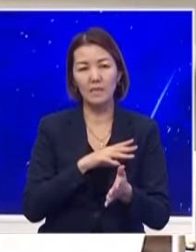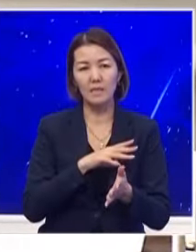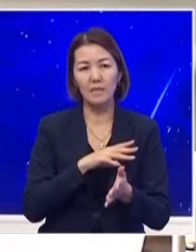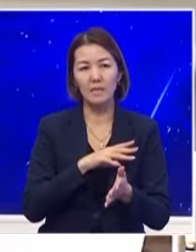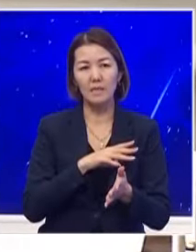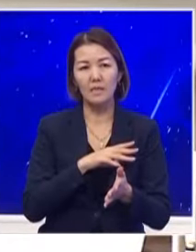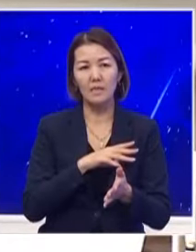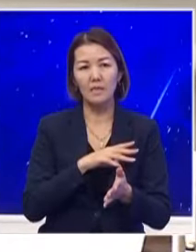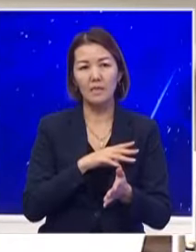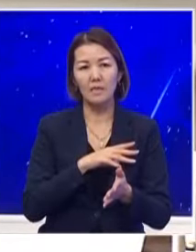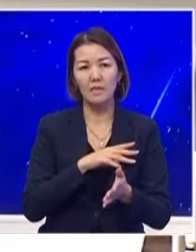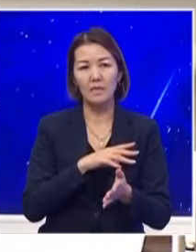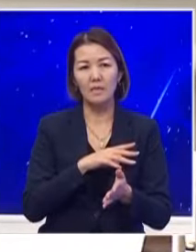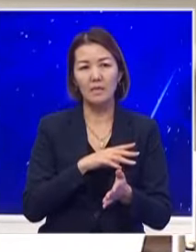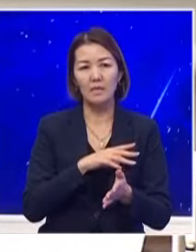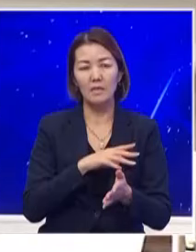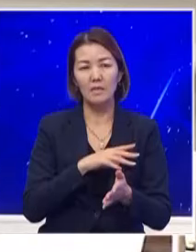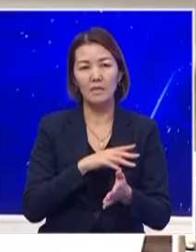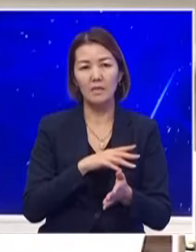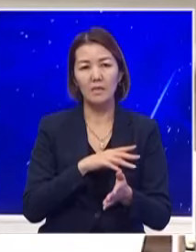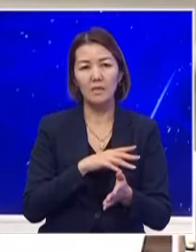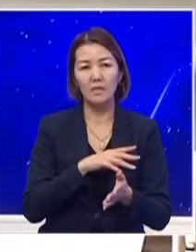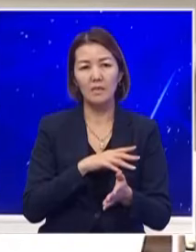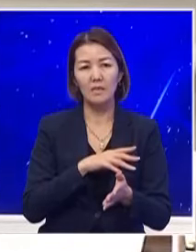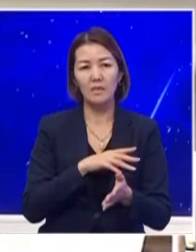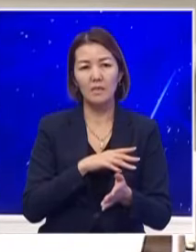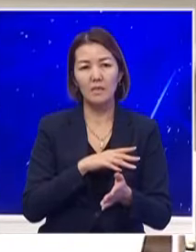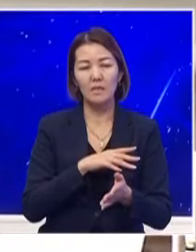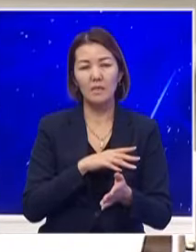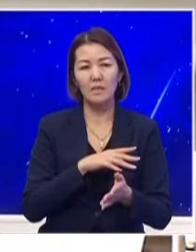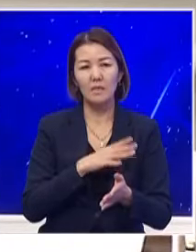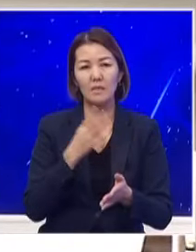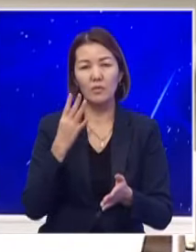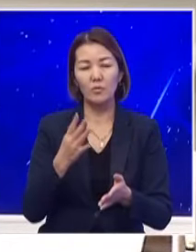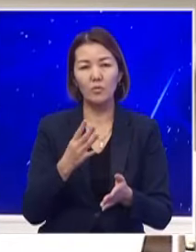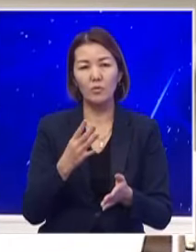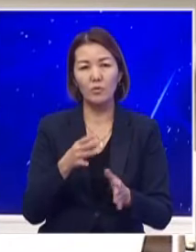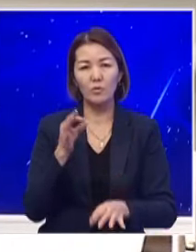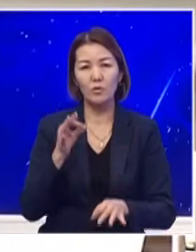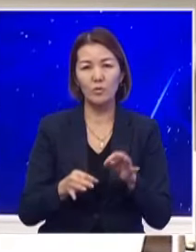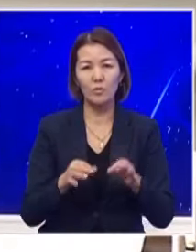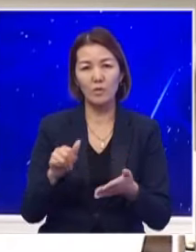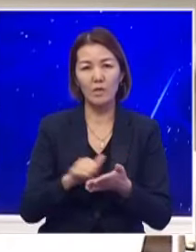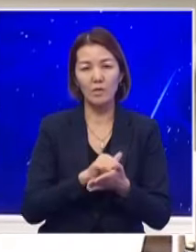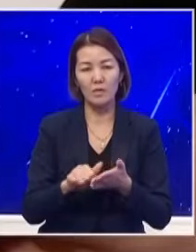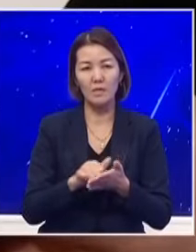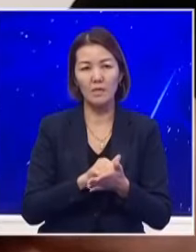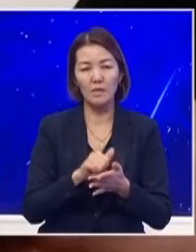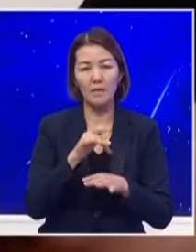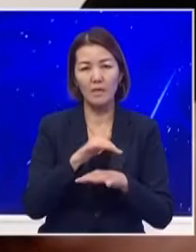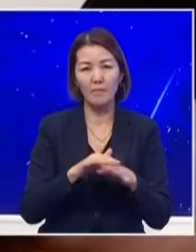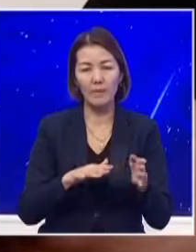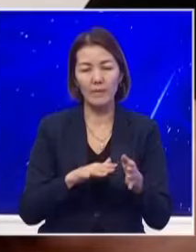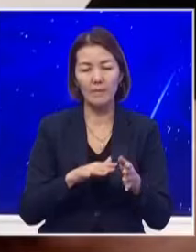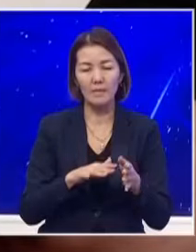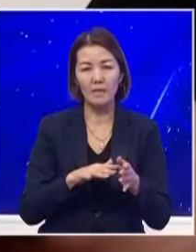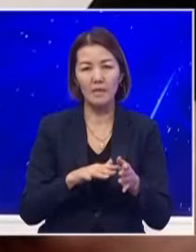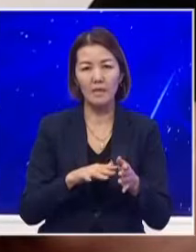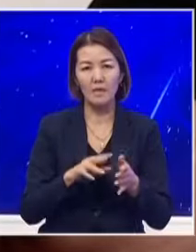Олардың 4 сот актілеріне апелляциялық өтінішке